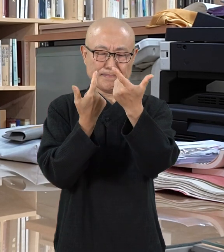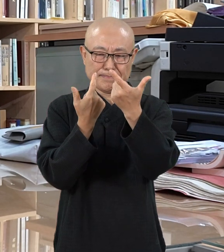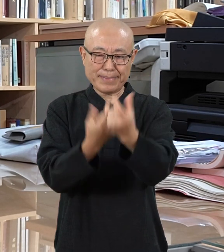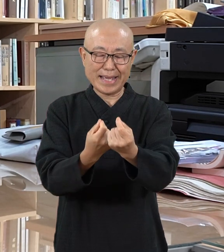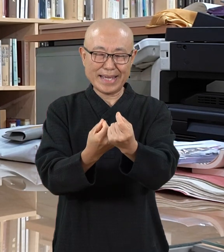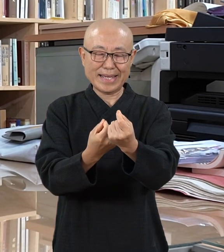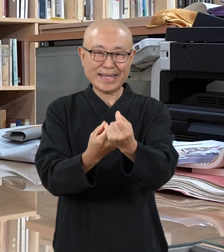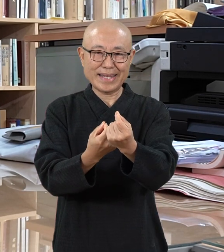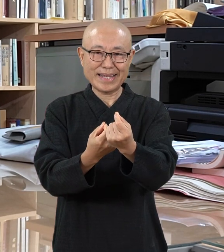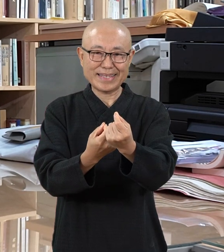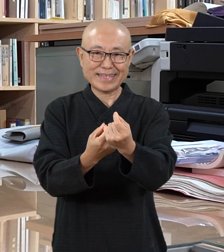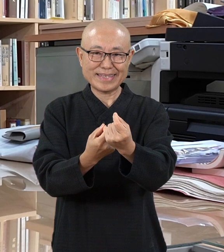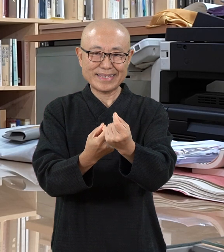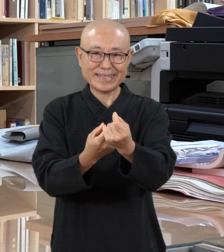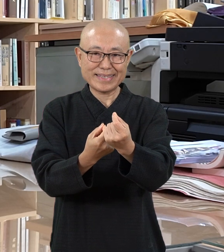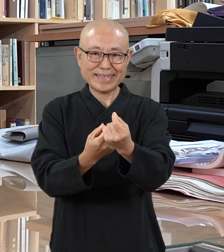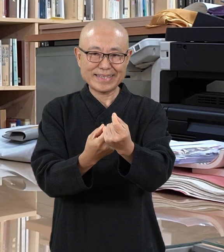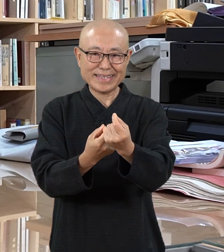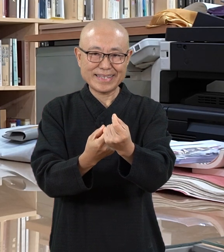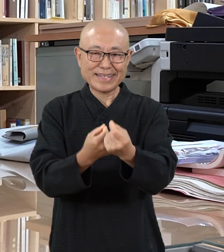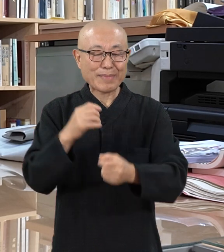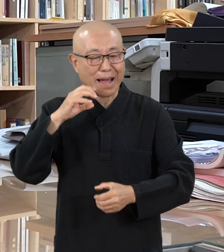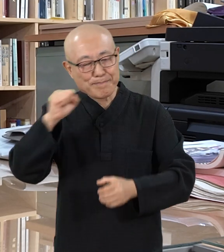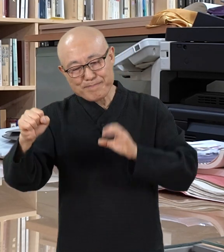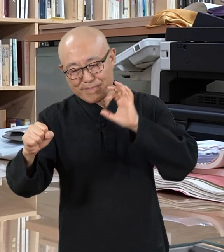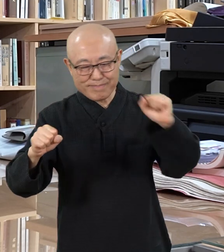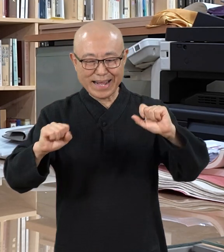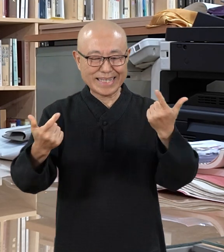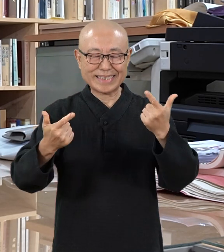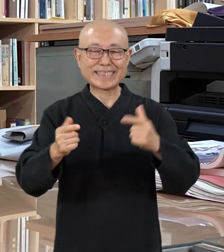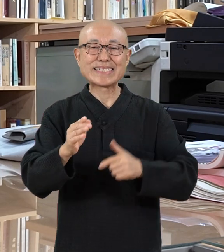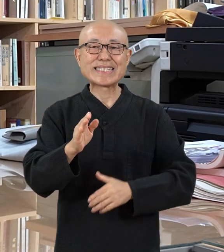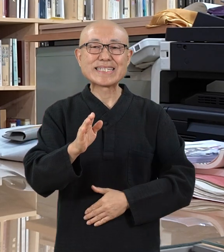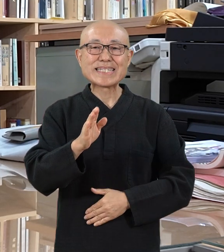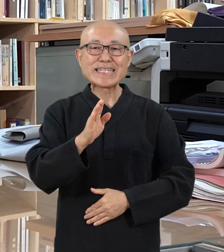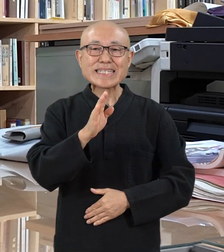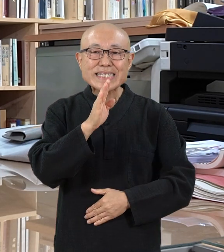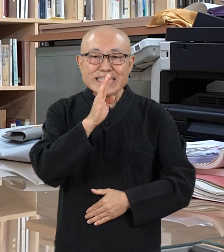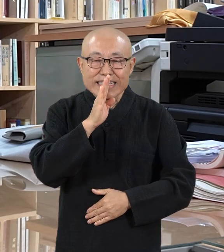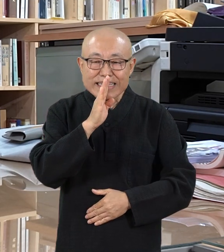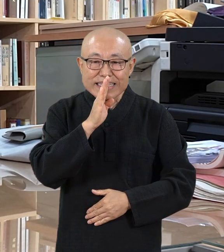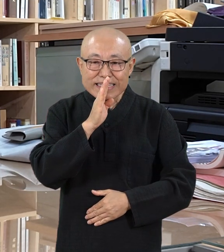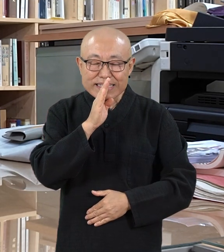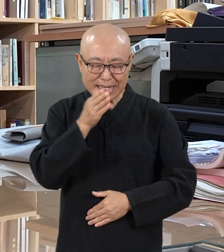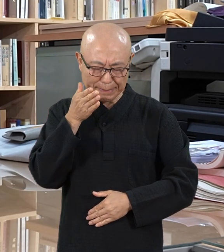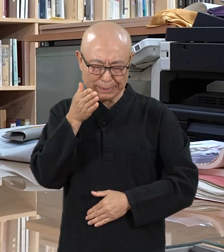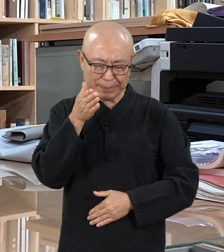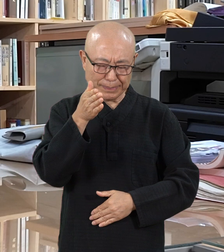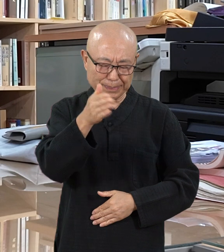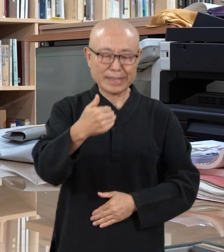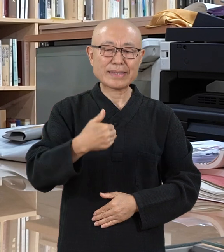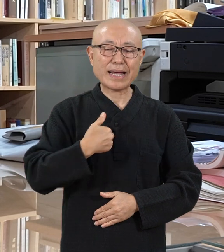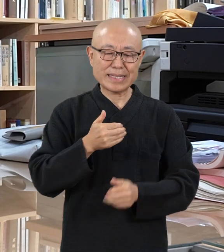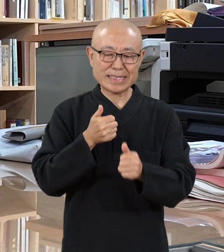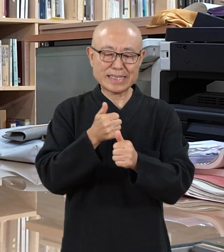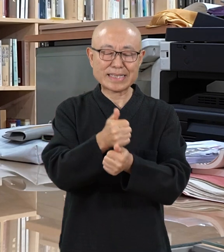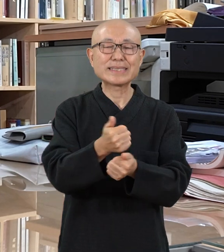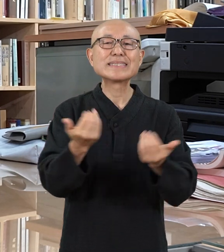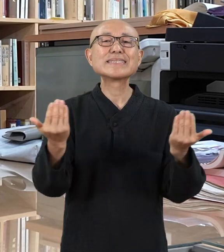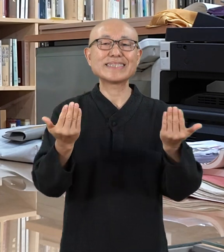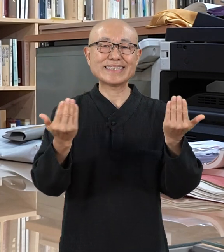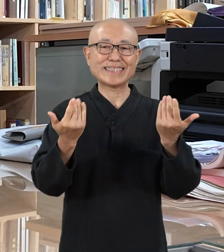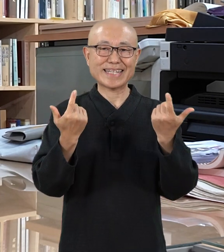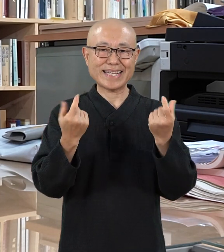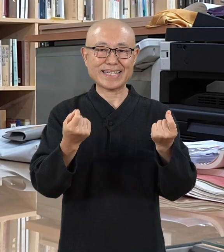그 거룩한 모습, 이것이 진정으로 나를 이기는 일이다. 그런 말씀이 되겠습니다.